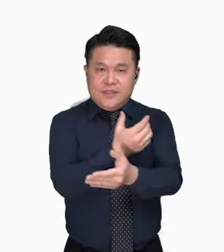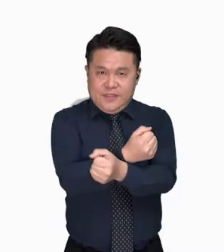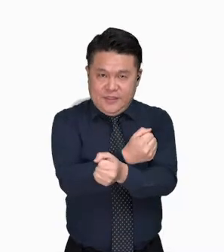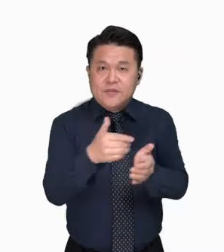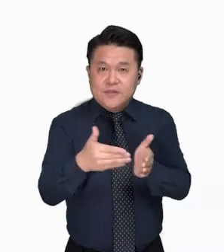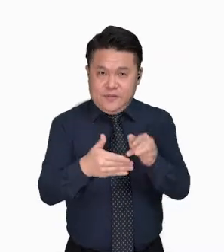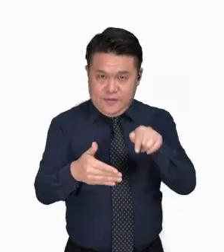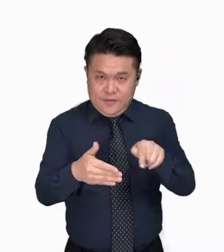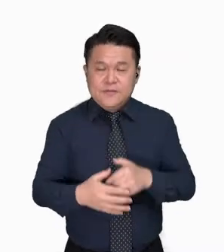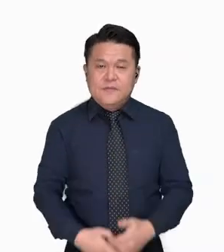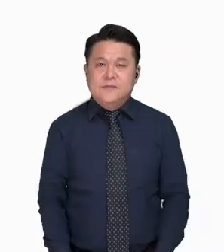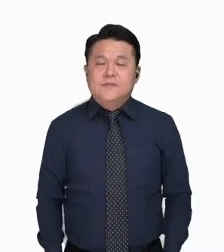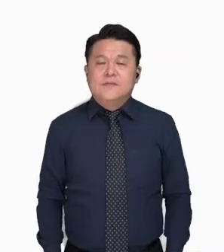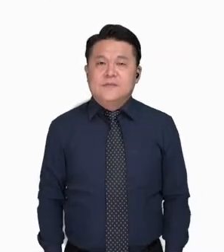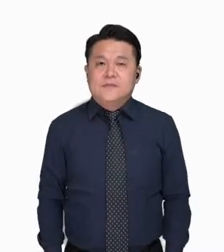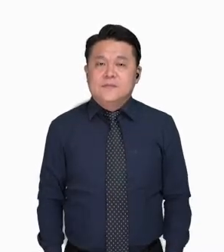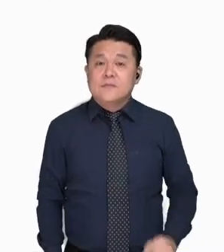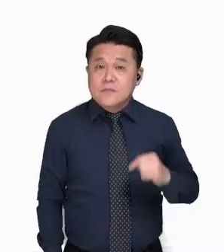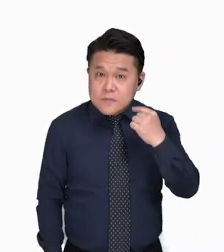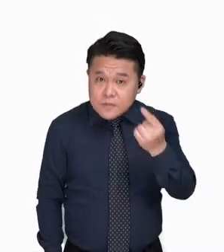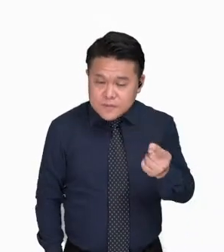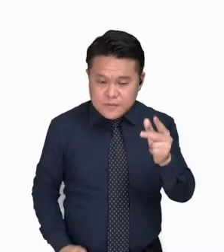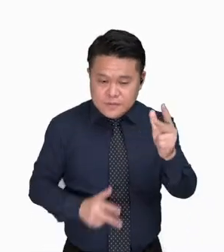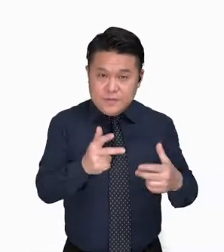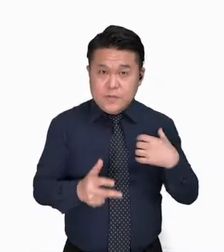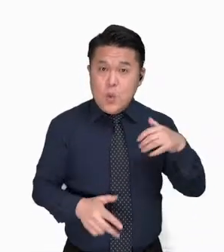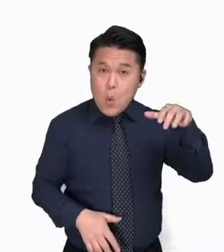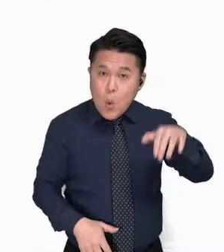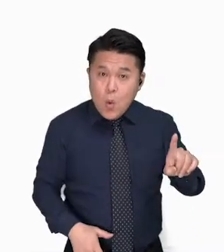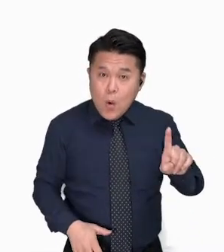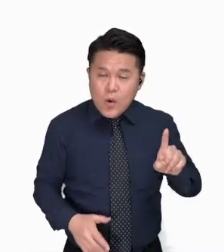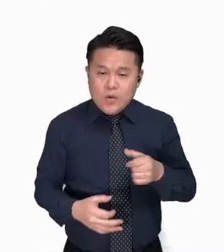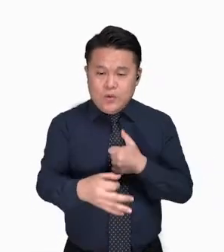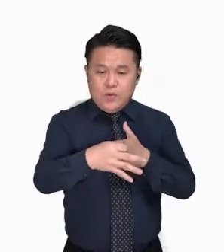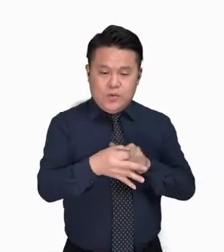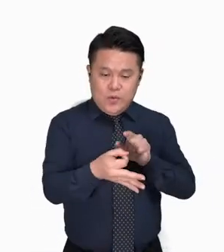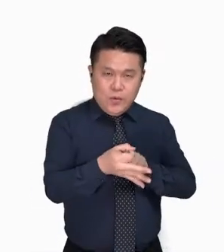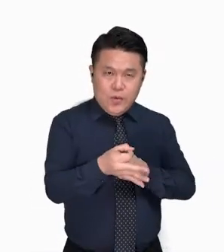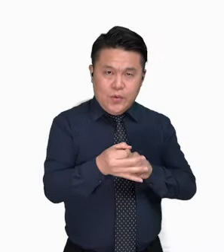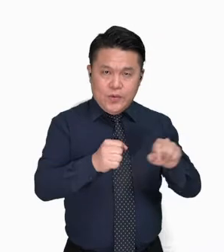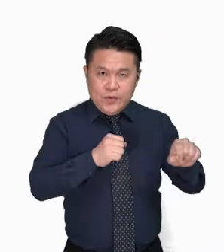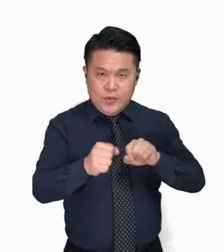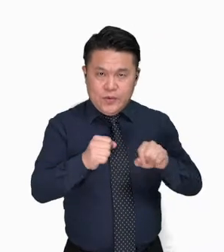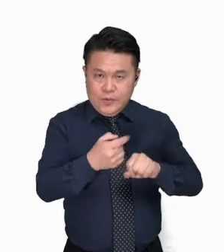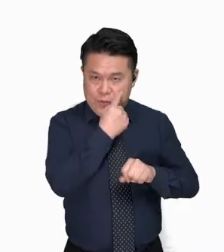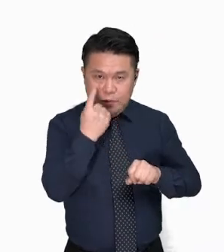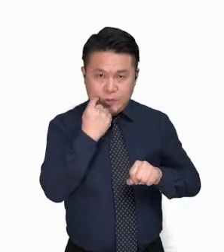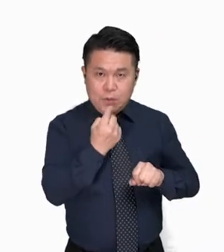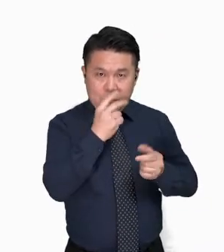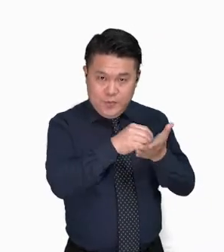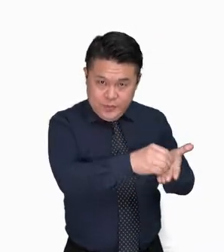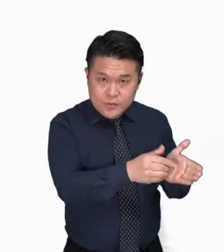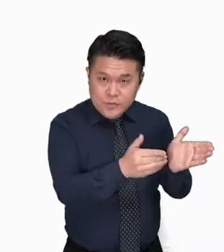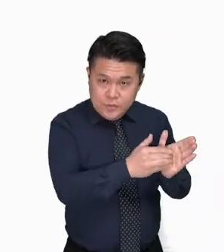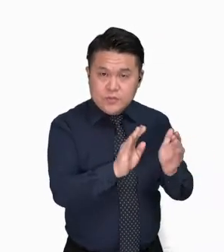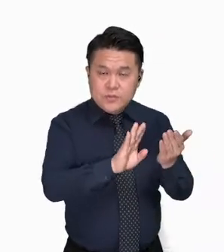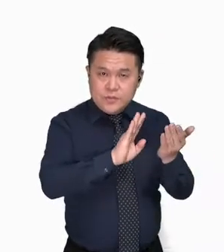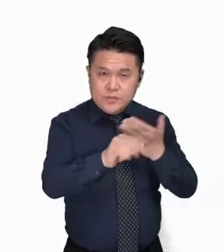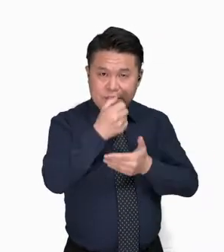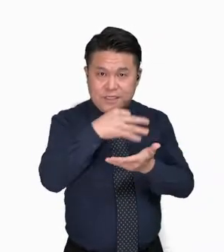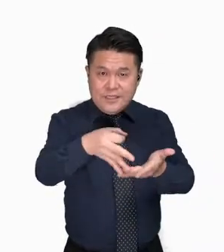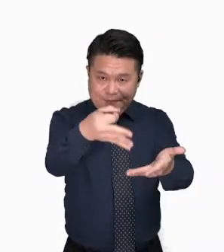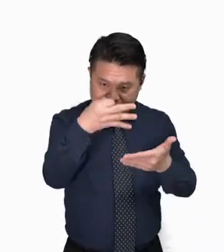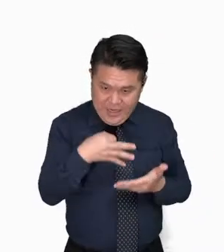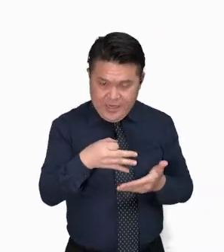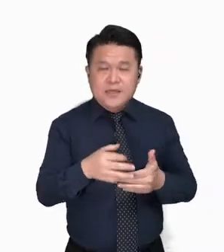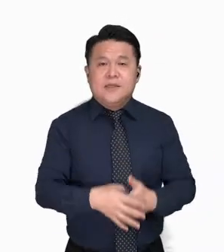약정을 체결하게 됩니다. 이후 사업 수행기관은 지원금에 대해 이행 보증보험을 가입하고 사업 예산을